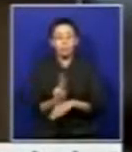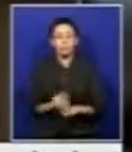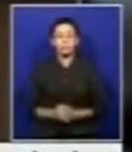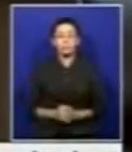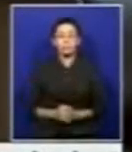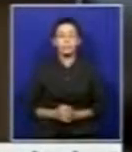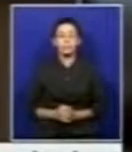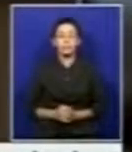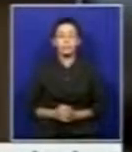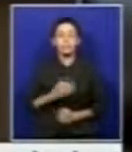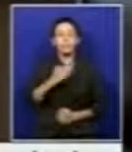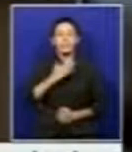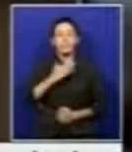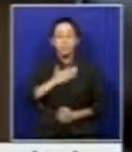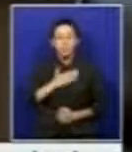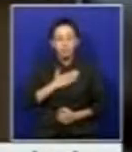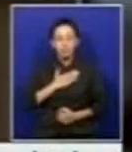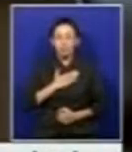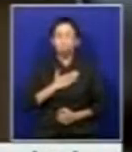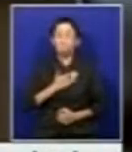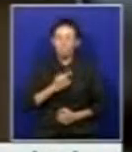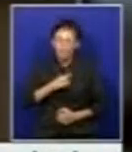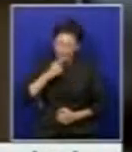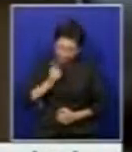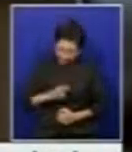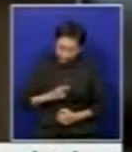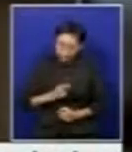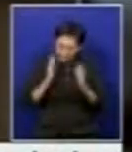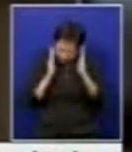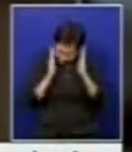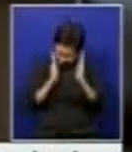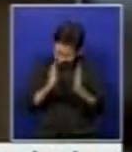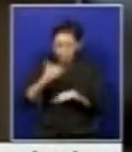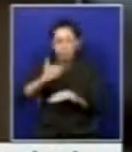ด้วยความจริงใจและตั้งใจอย่างสุดซึ้งนะครับว่า